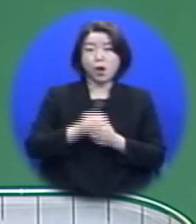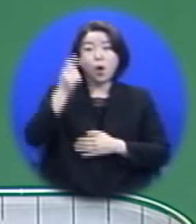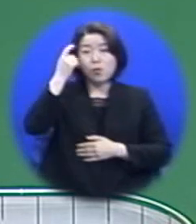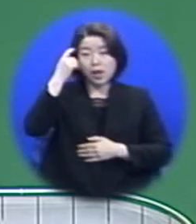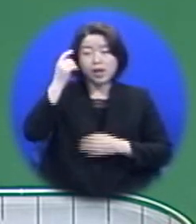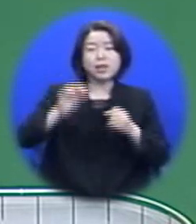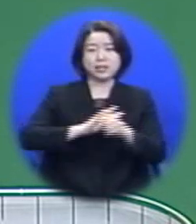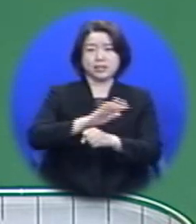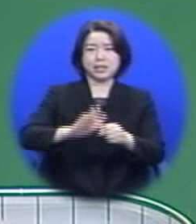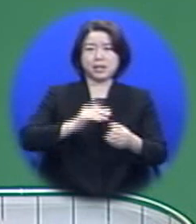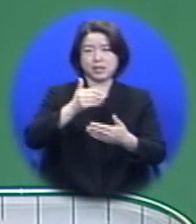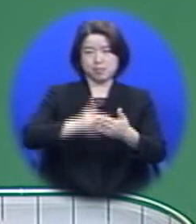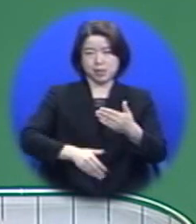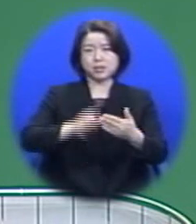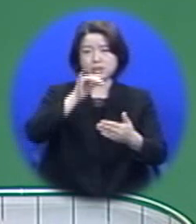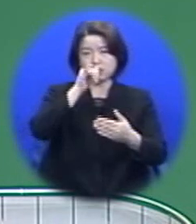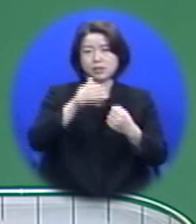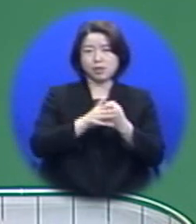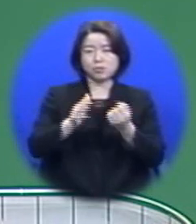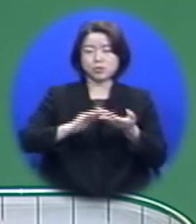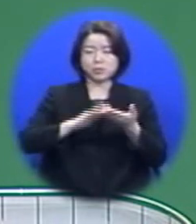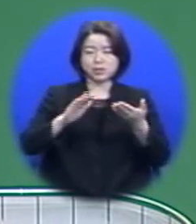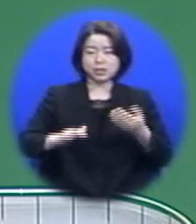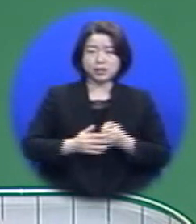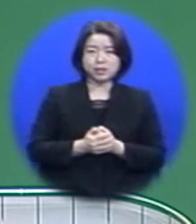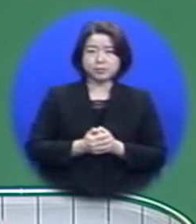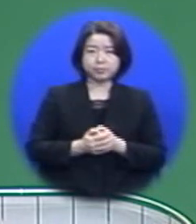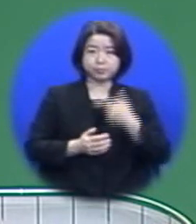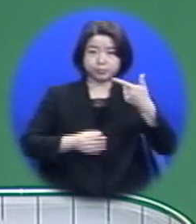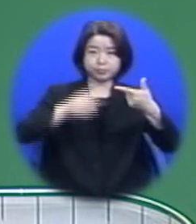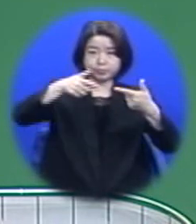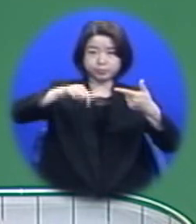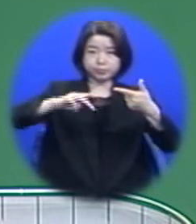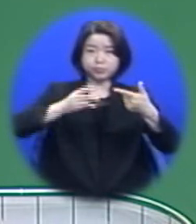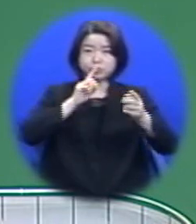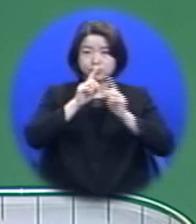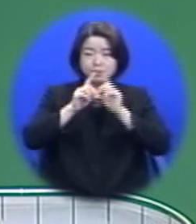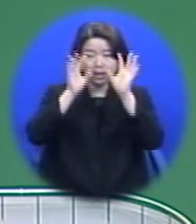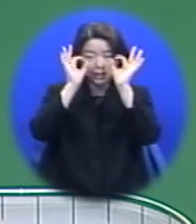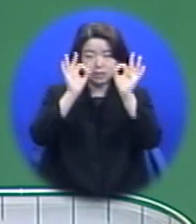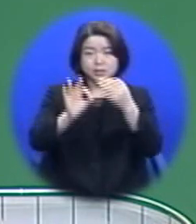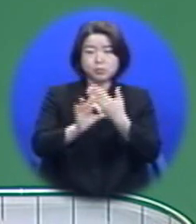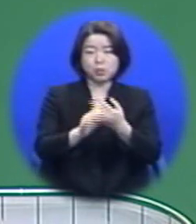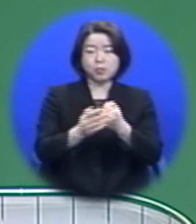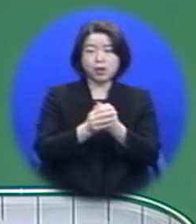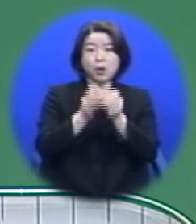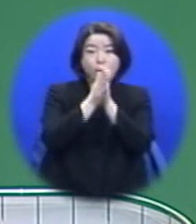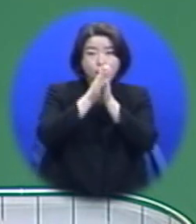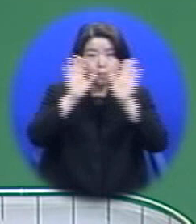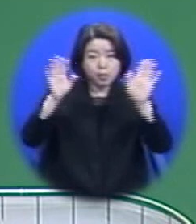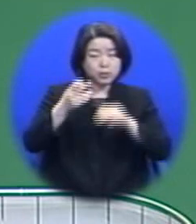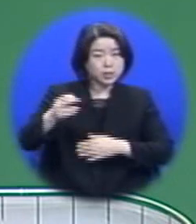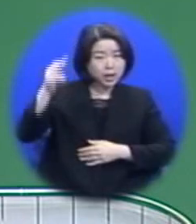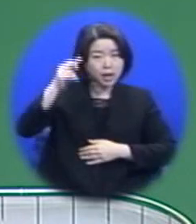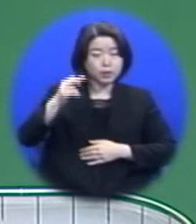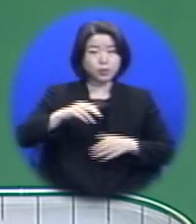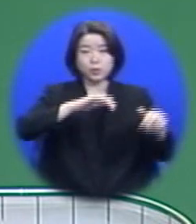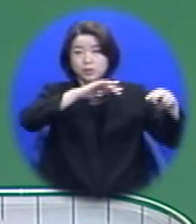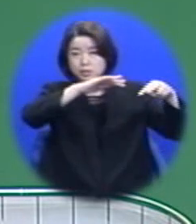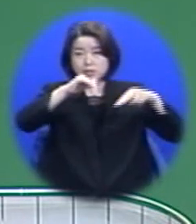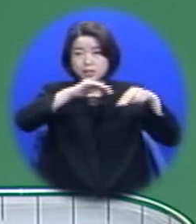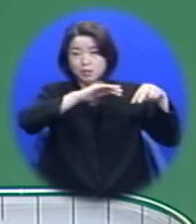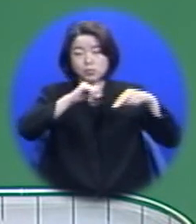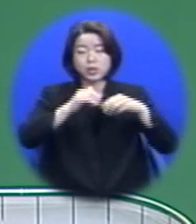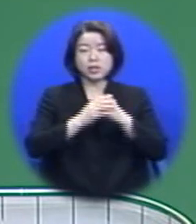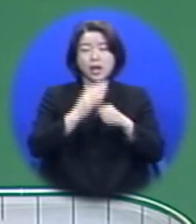있기 때문에 6절 말씀에 보면 모세와 아론과 사무엘이 하나님을